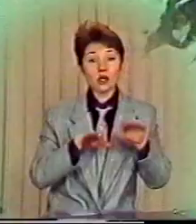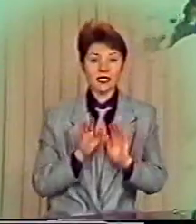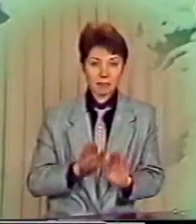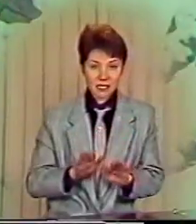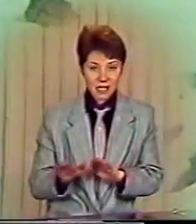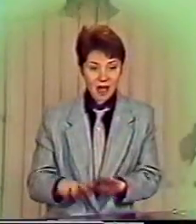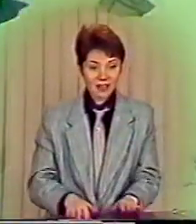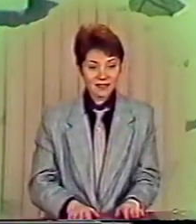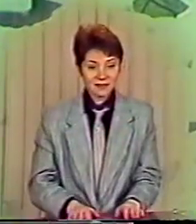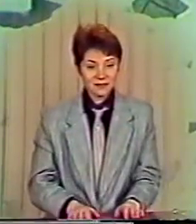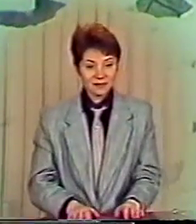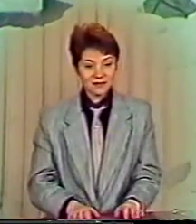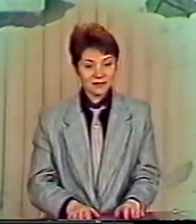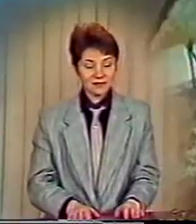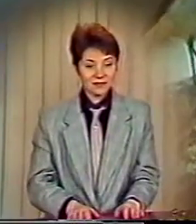местах.